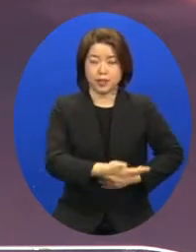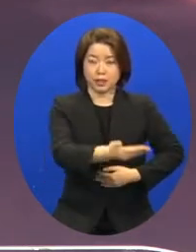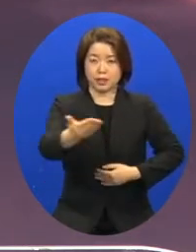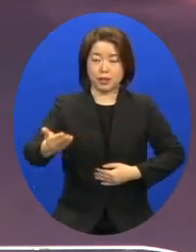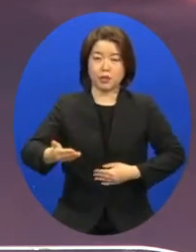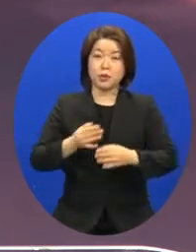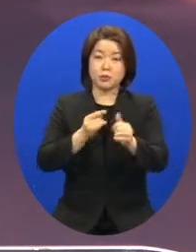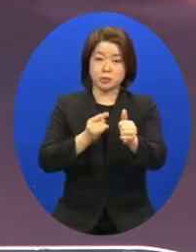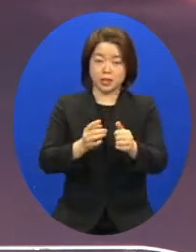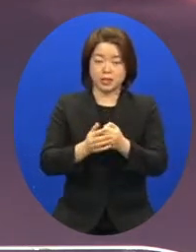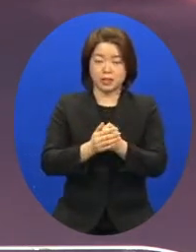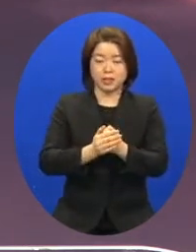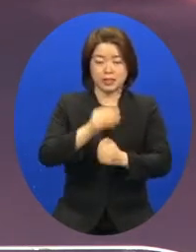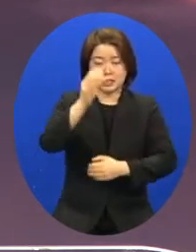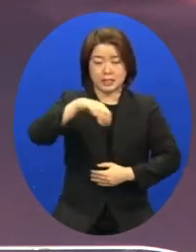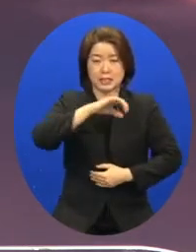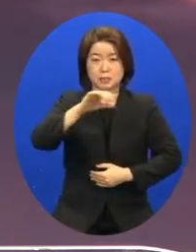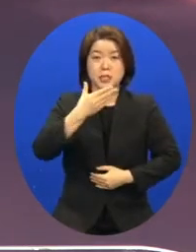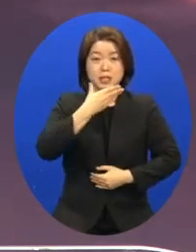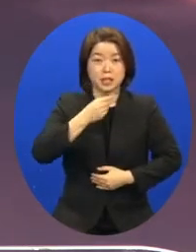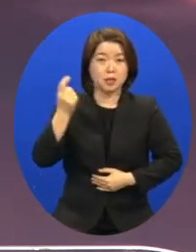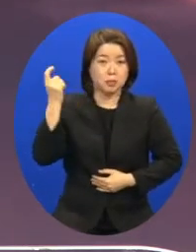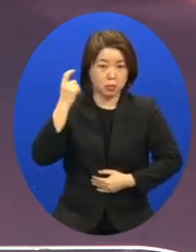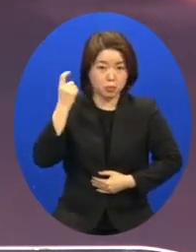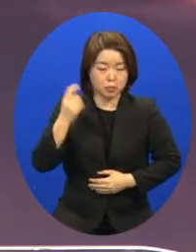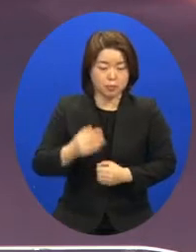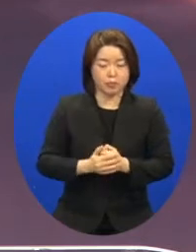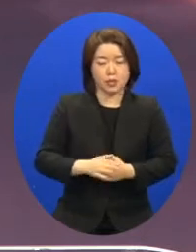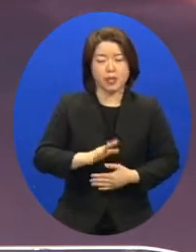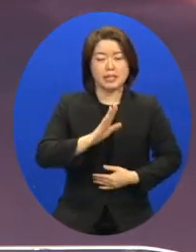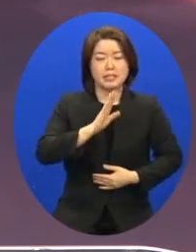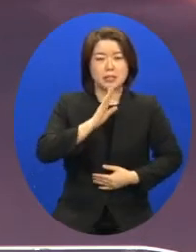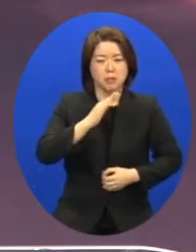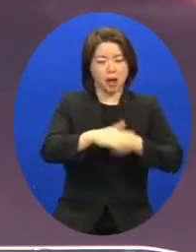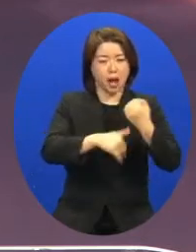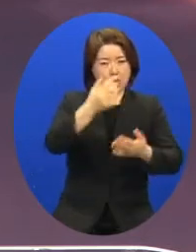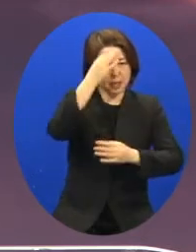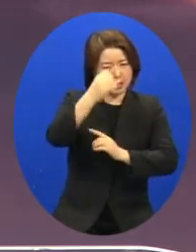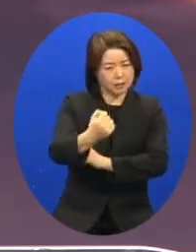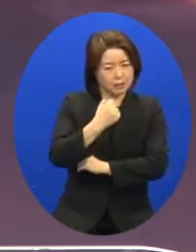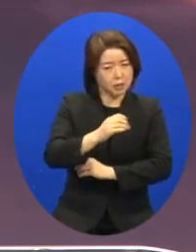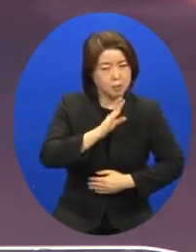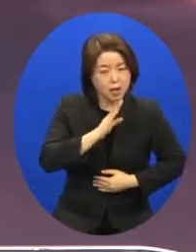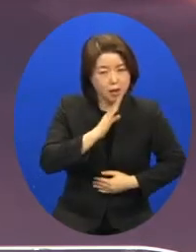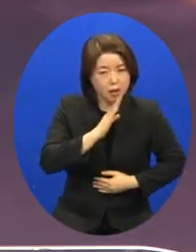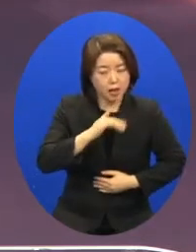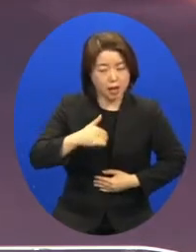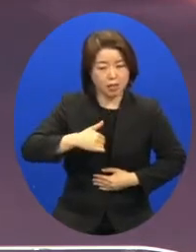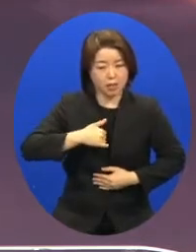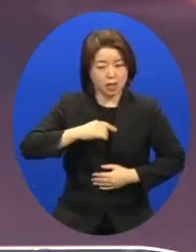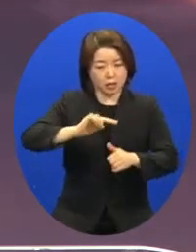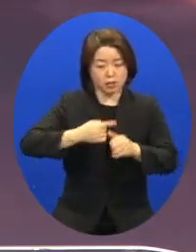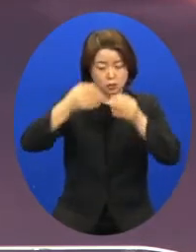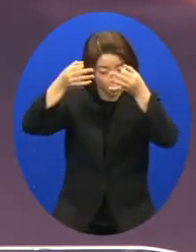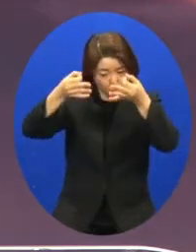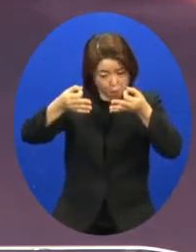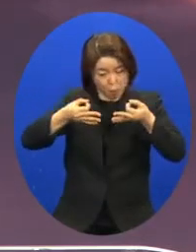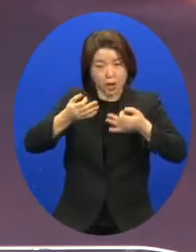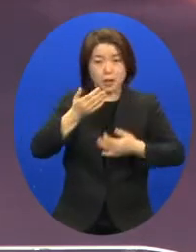여러분에게 십자가의 복음이 정말 하나님의 능력인가 스스로가 확인하실 수